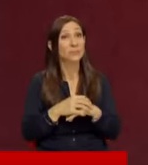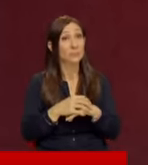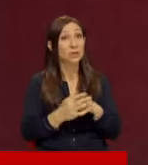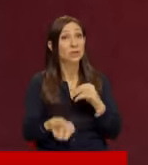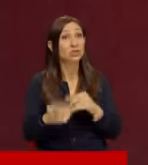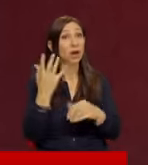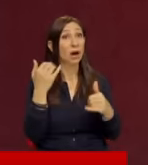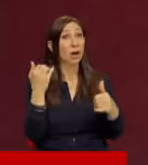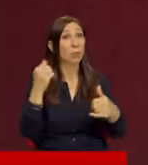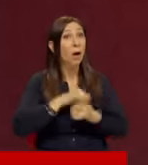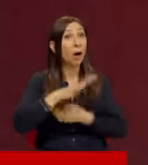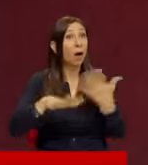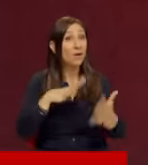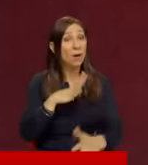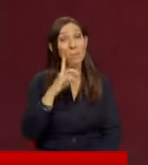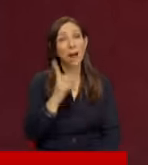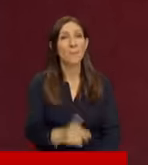Çıkan kavgalar da var. Bir bakalım.